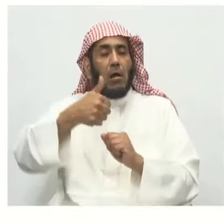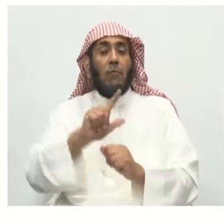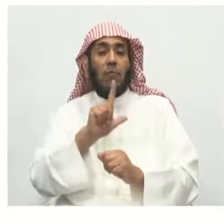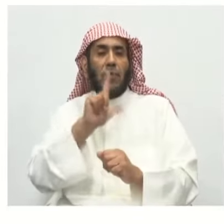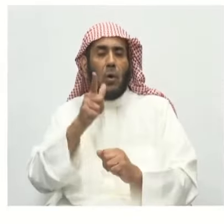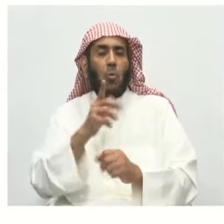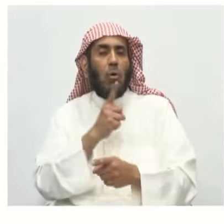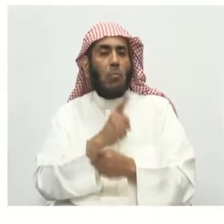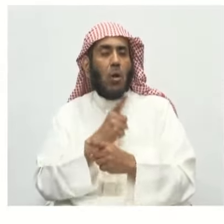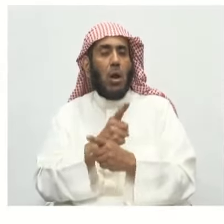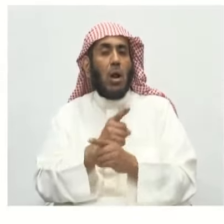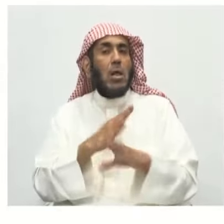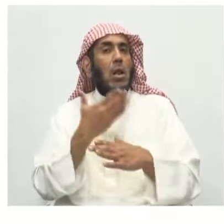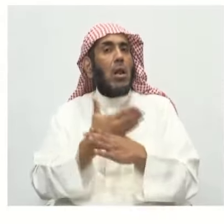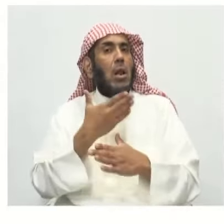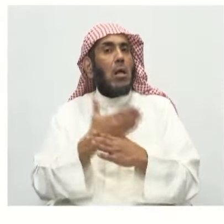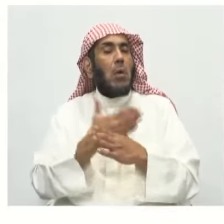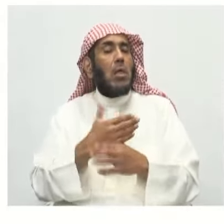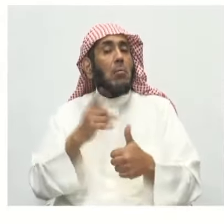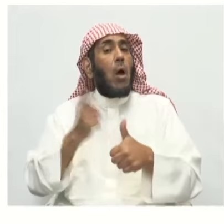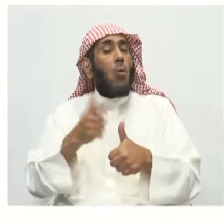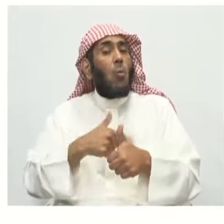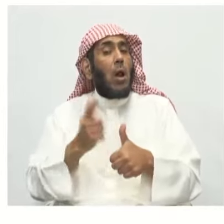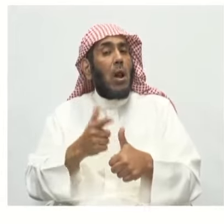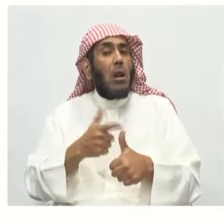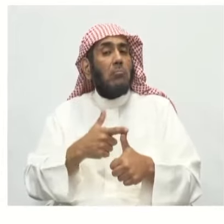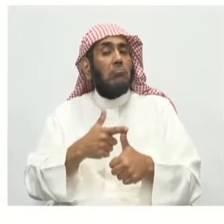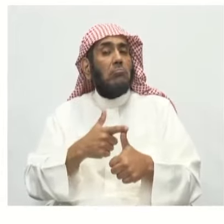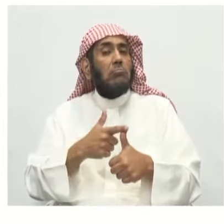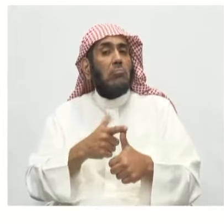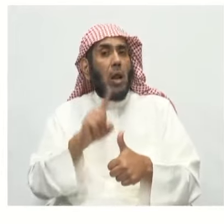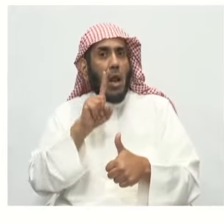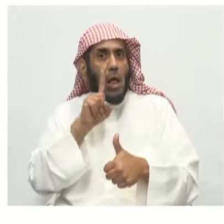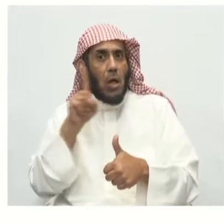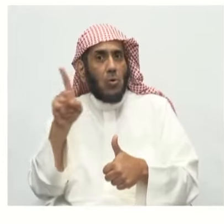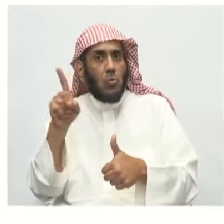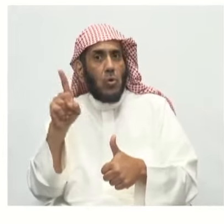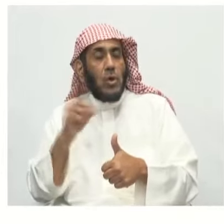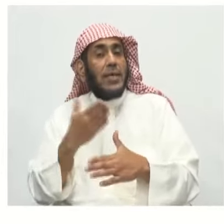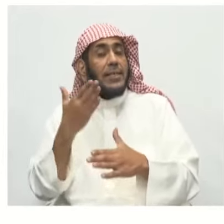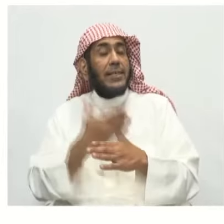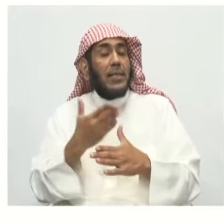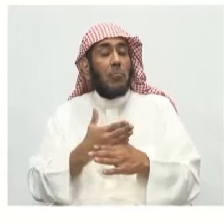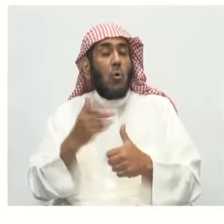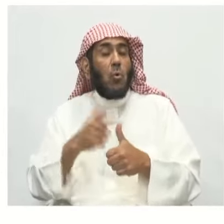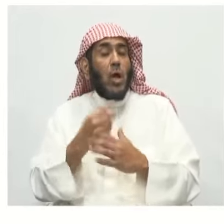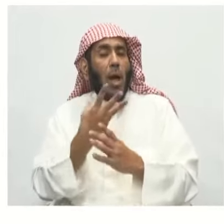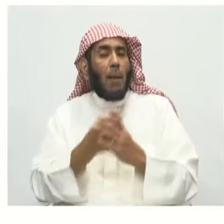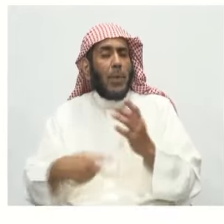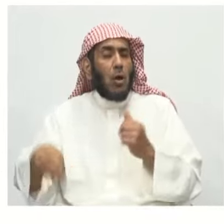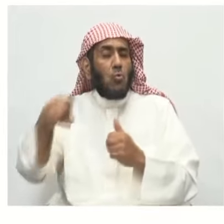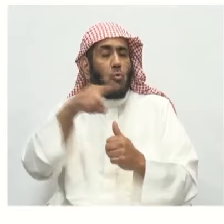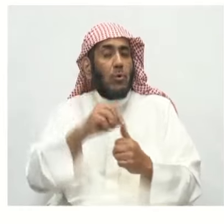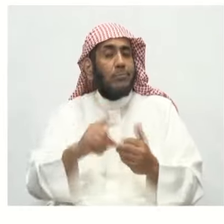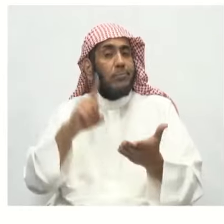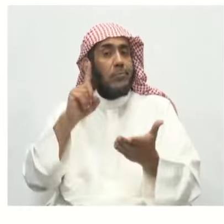فنقول لماذا ذا السبب الاول لاحظوا السبب الاول يا ابنائي